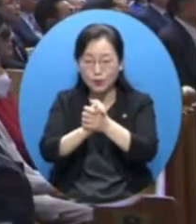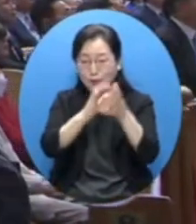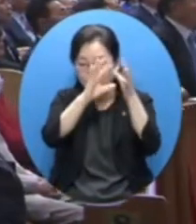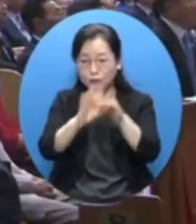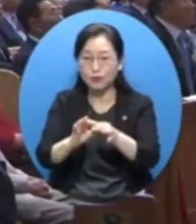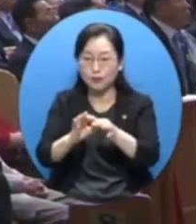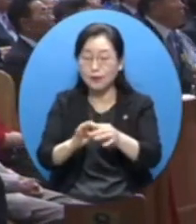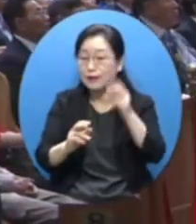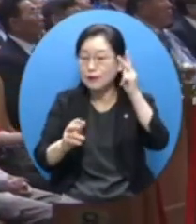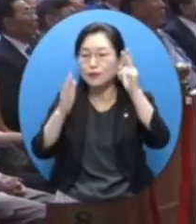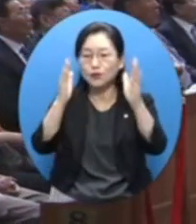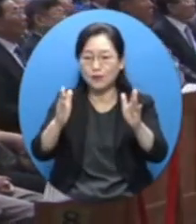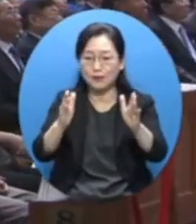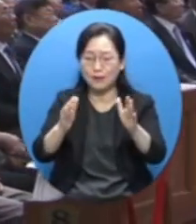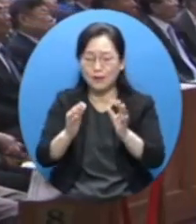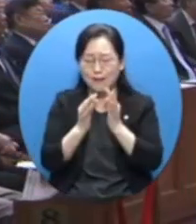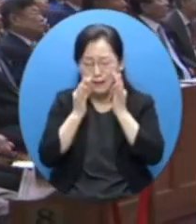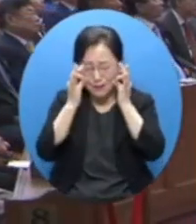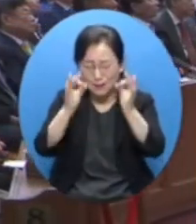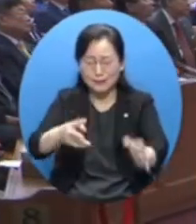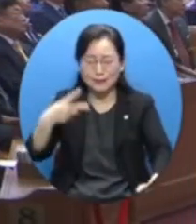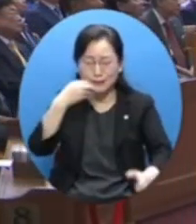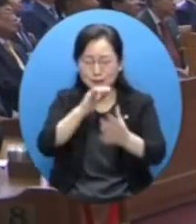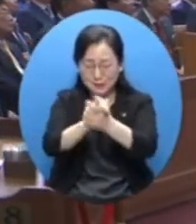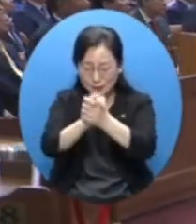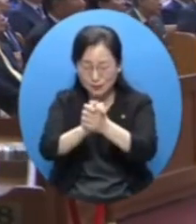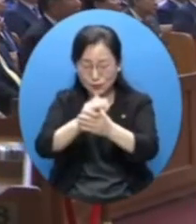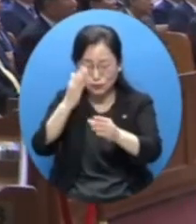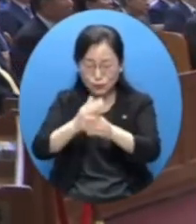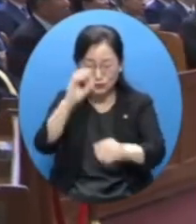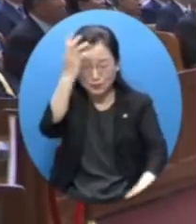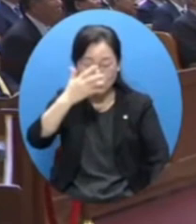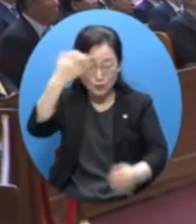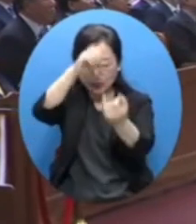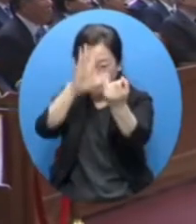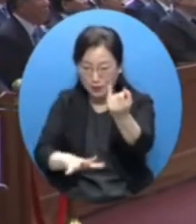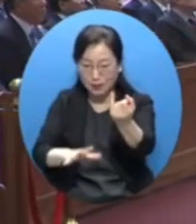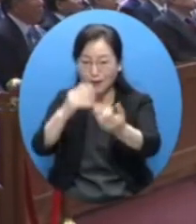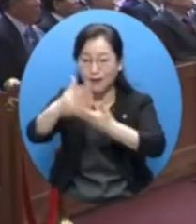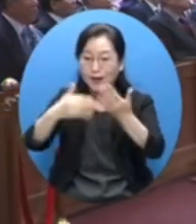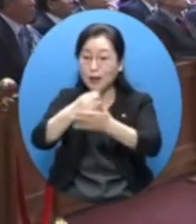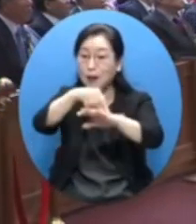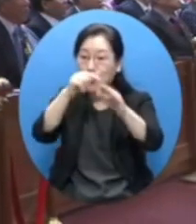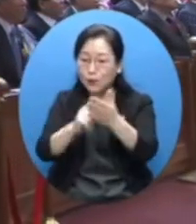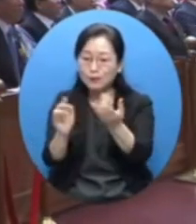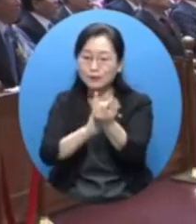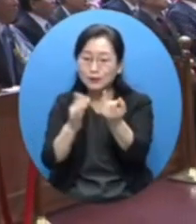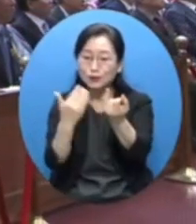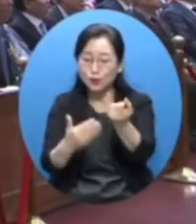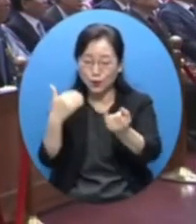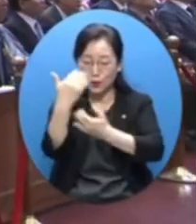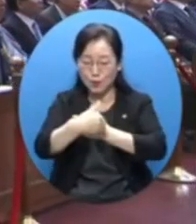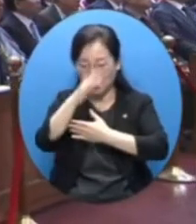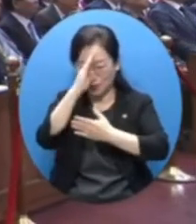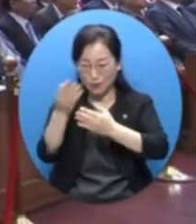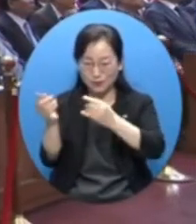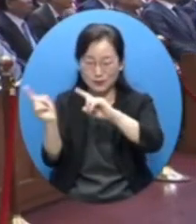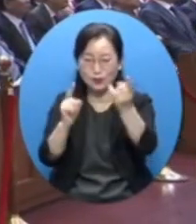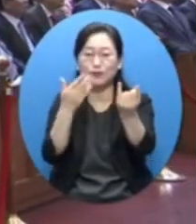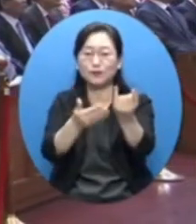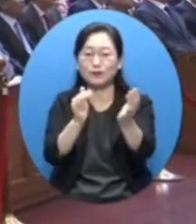되는데 일주일간은 간절히 금식기도하면서 기도하는데 성령님 했습니다 하나님의 그 마음을 치료하시고 육신을 치료해 주셨습니다